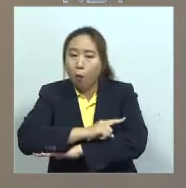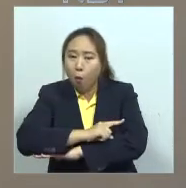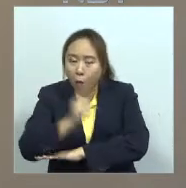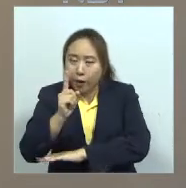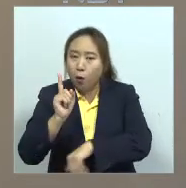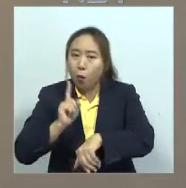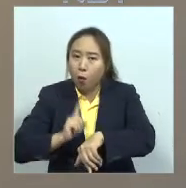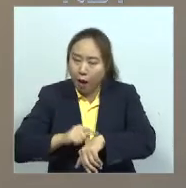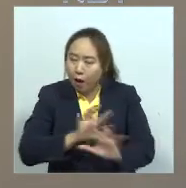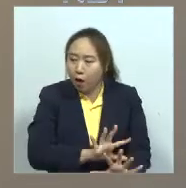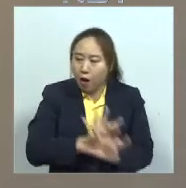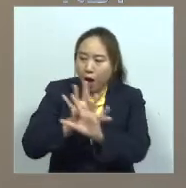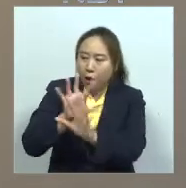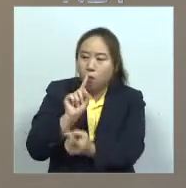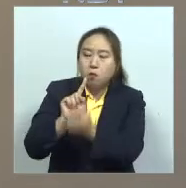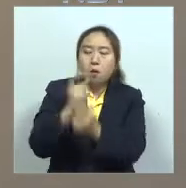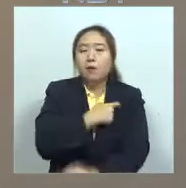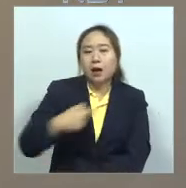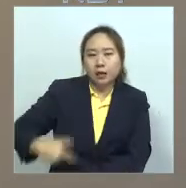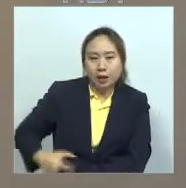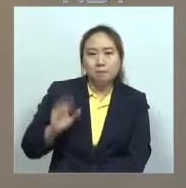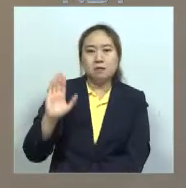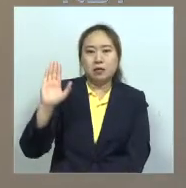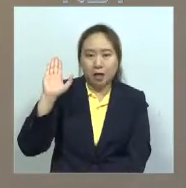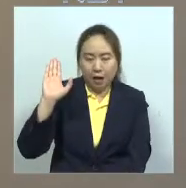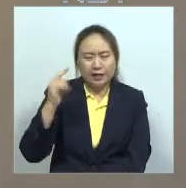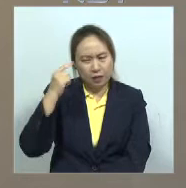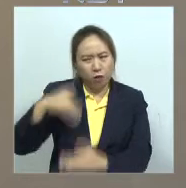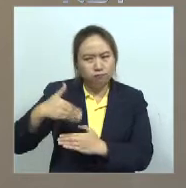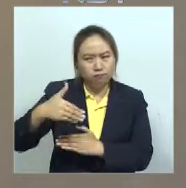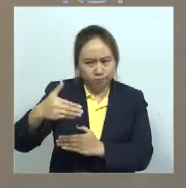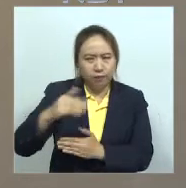วายสัตย์ปฏิญาณผมคิดว่าเนี่ยไม่กี่วันข้างหน้านี่เรียบร้อยแล้ว